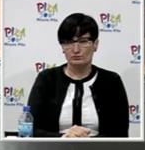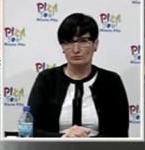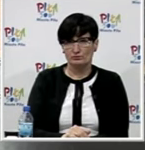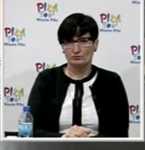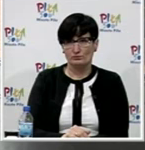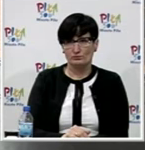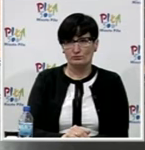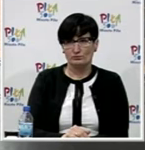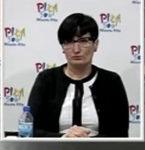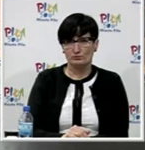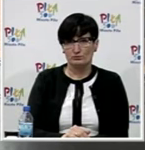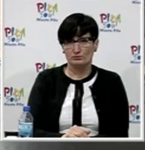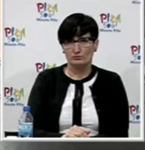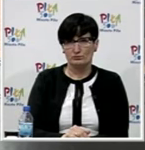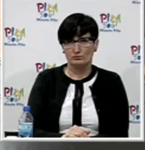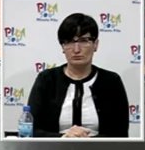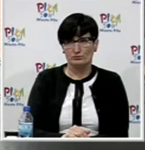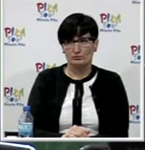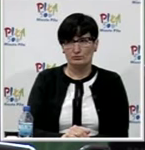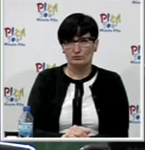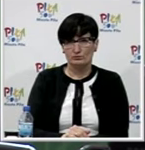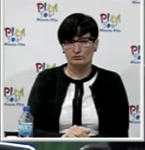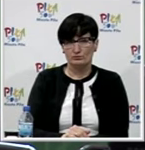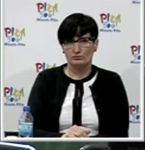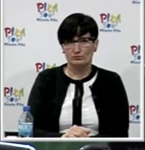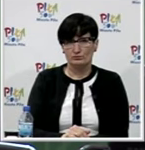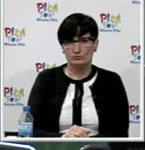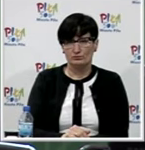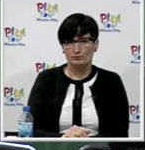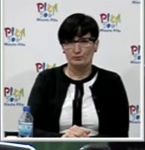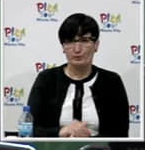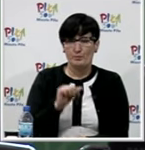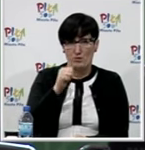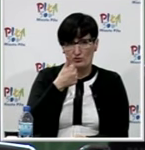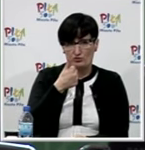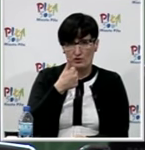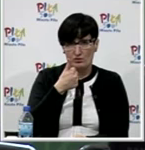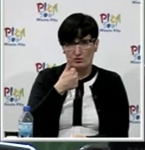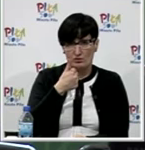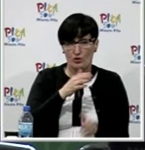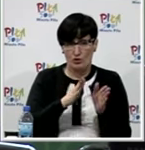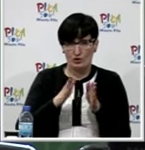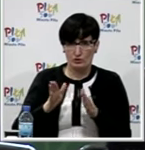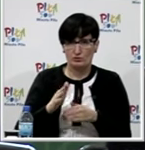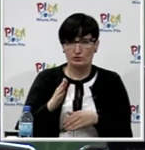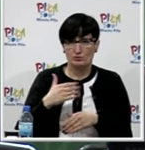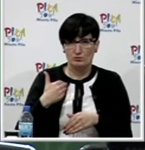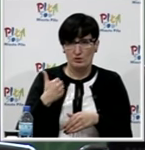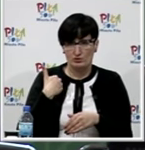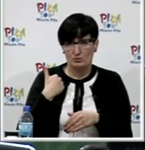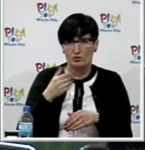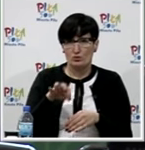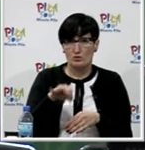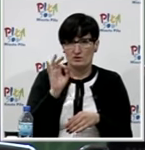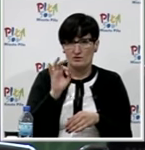Jeżeli nie ma, proszę o przygotowanie. Będziemy w pierwszej kolejności głosowali wniosek pana przewodniczącego Mieczysława Karpińskiego